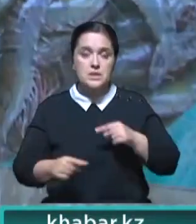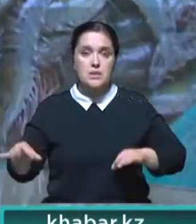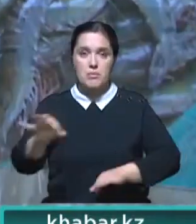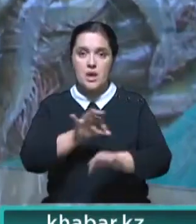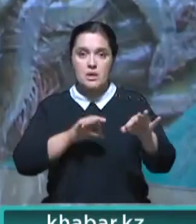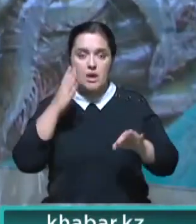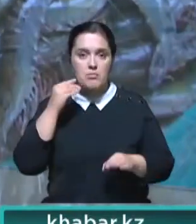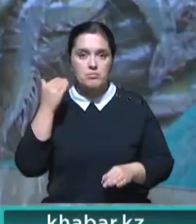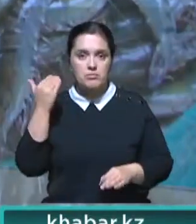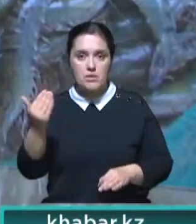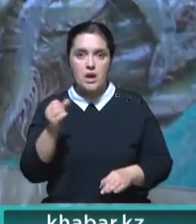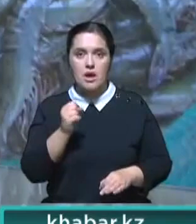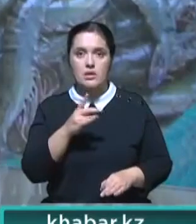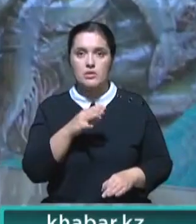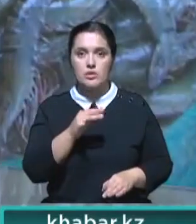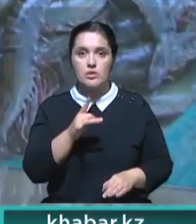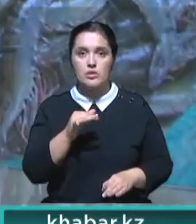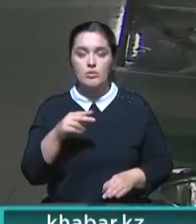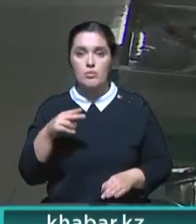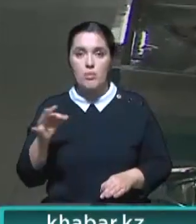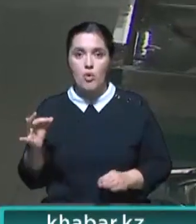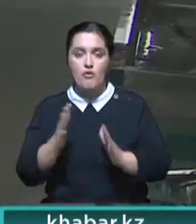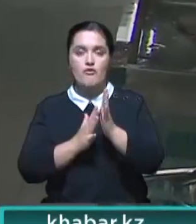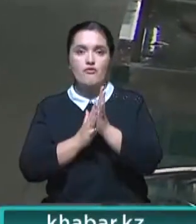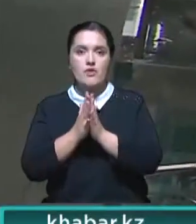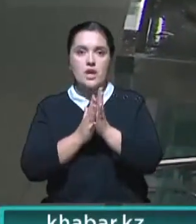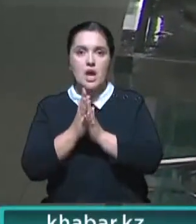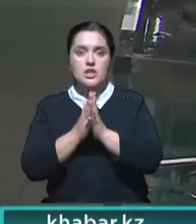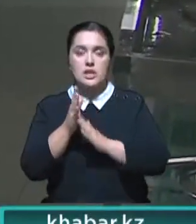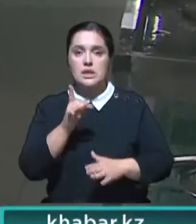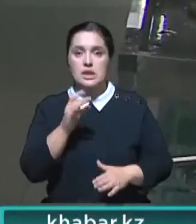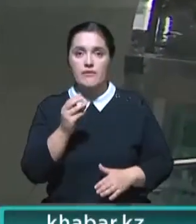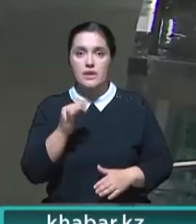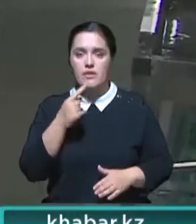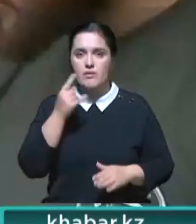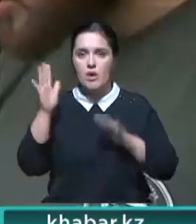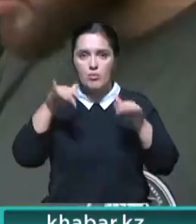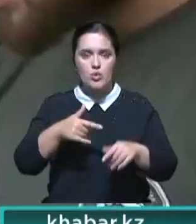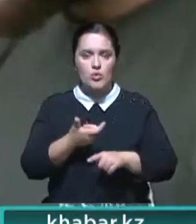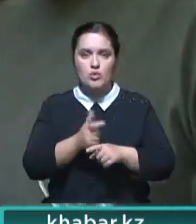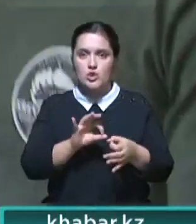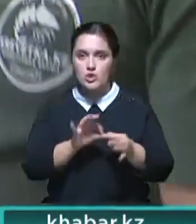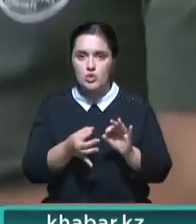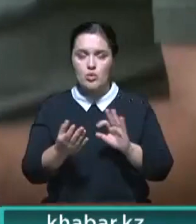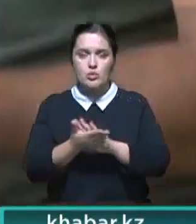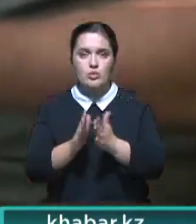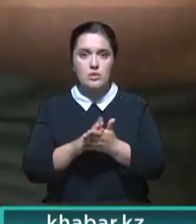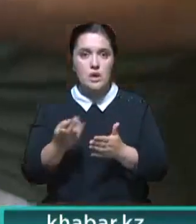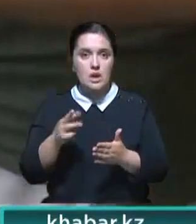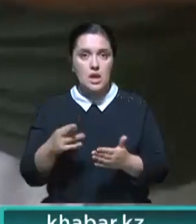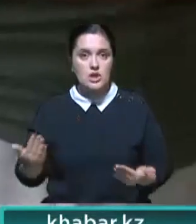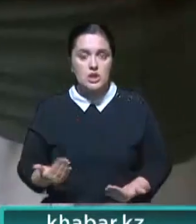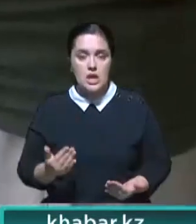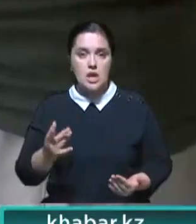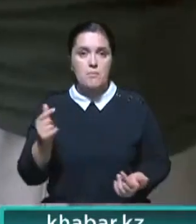является алматинский предпринимателя антон руб у выращивать королевских креветок вдали от моря очень сложно нужны условия для их жизни мне подходящем